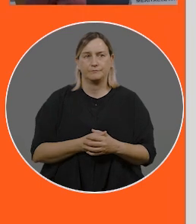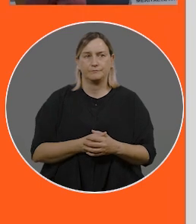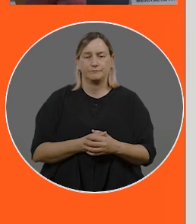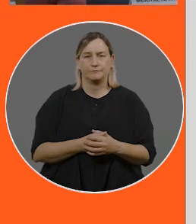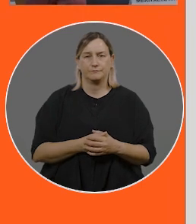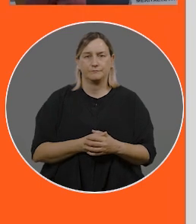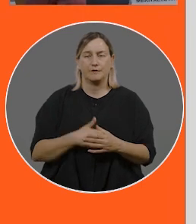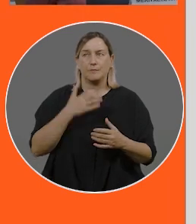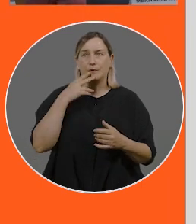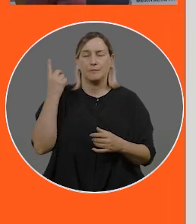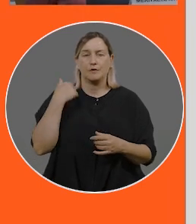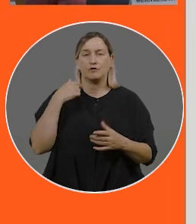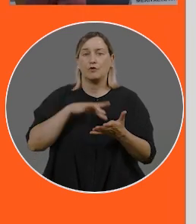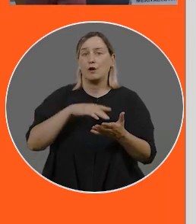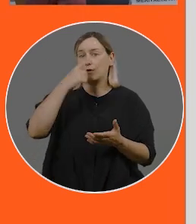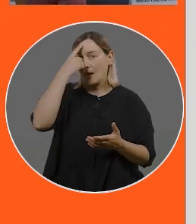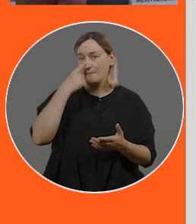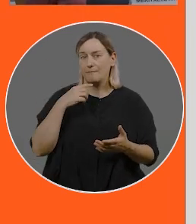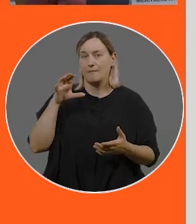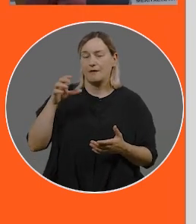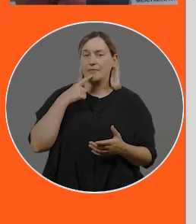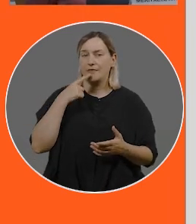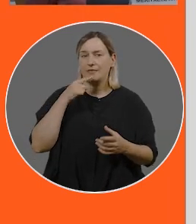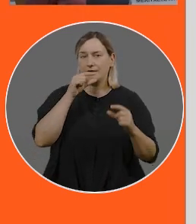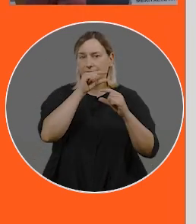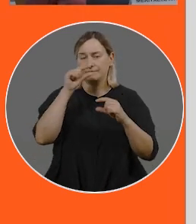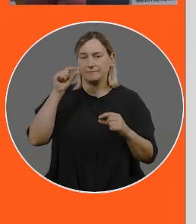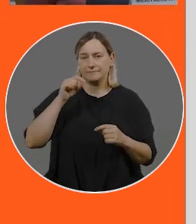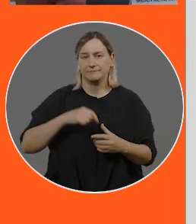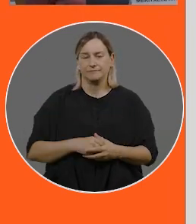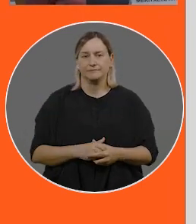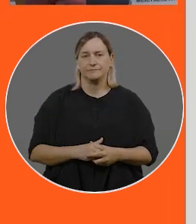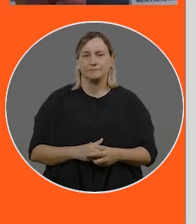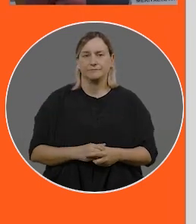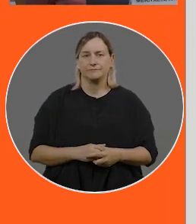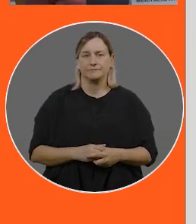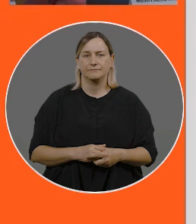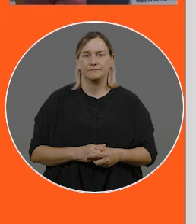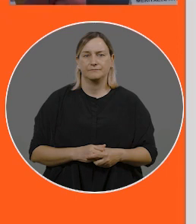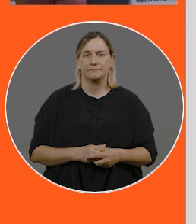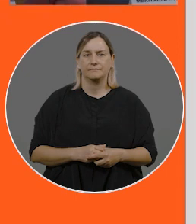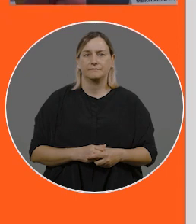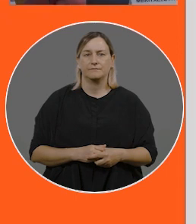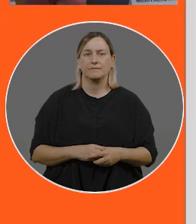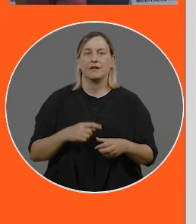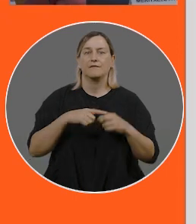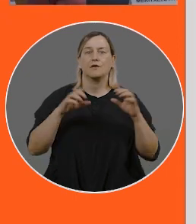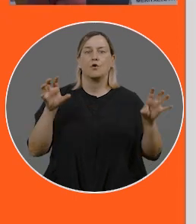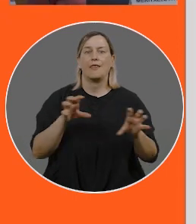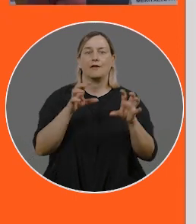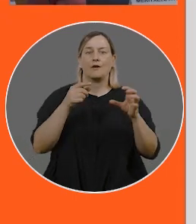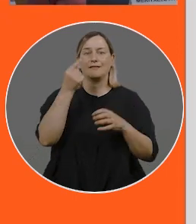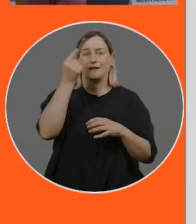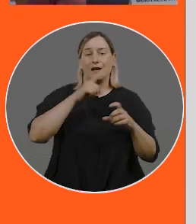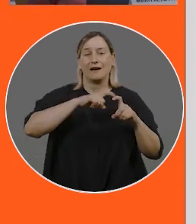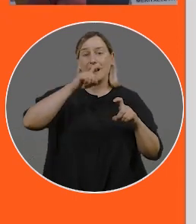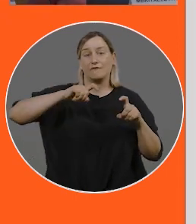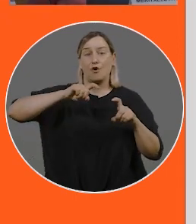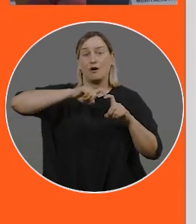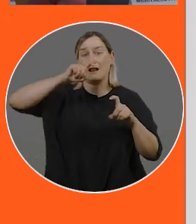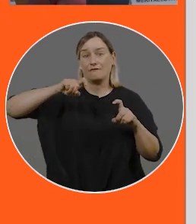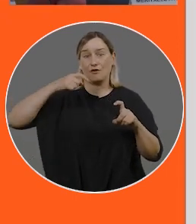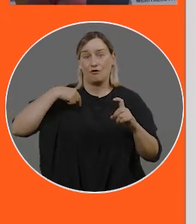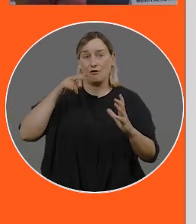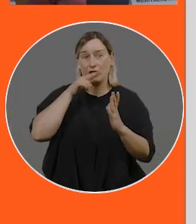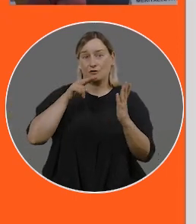hi ha una imatge que diu... Nivell de figura decorativa gràfico. Figura decorativa gràfico. Ell diu gràfico, el lector de pantalla tot